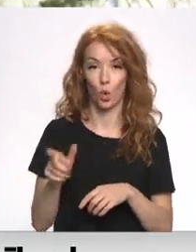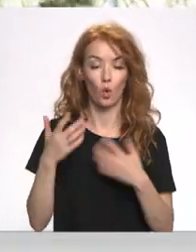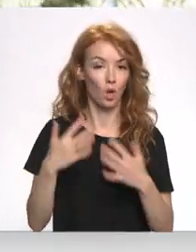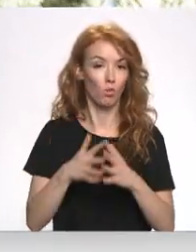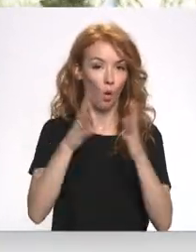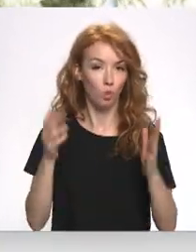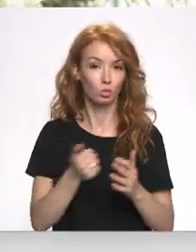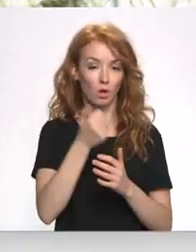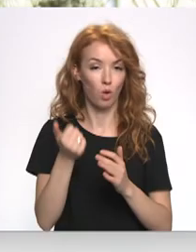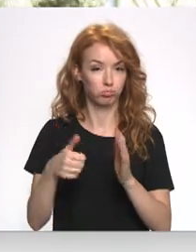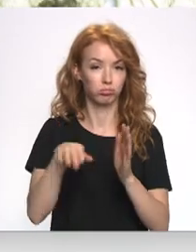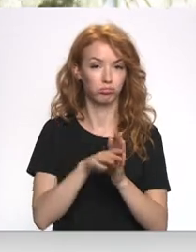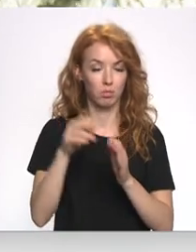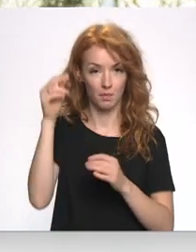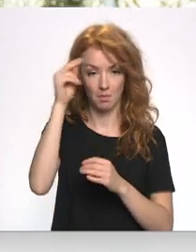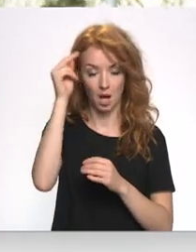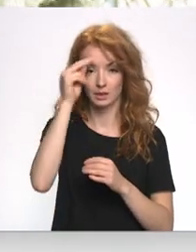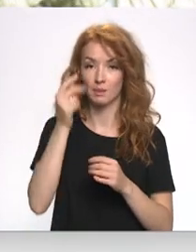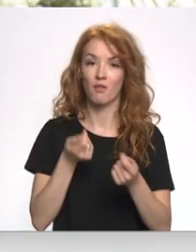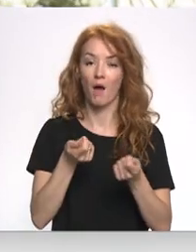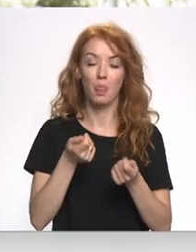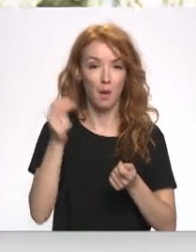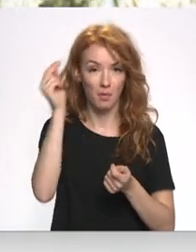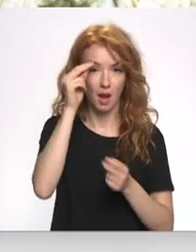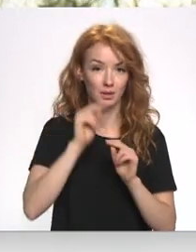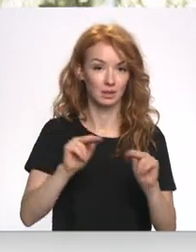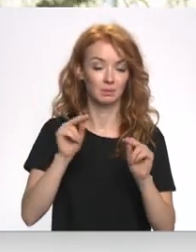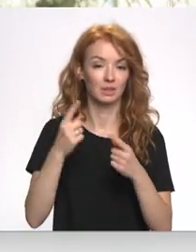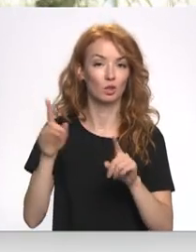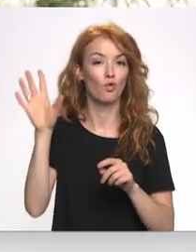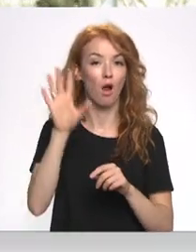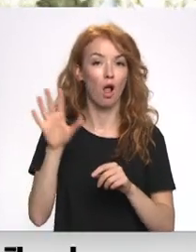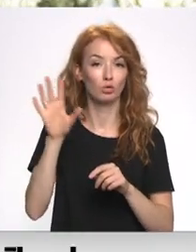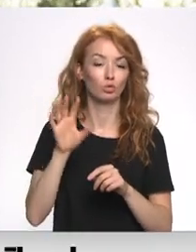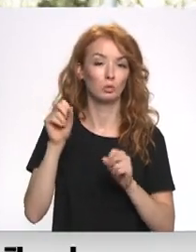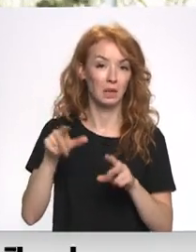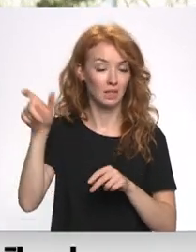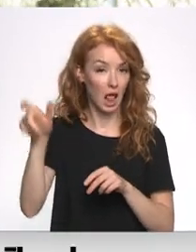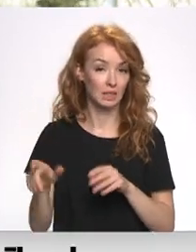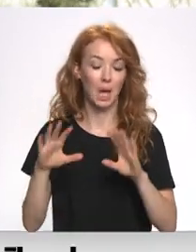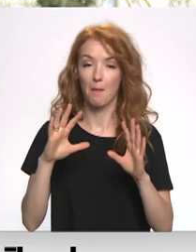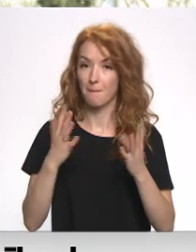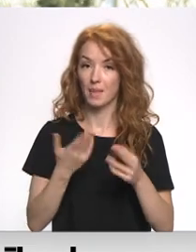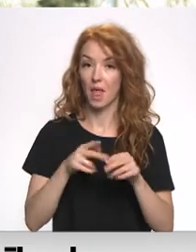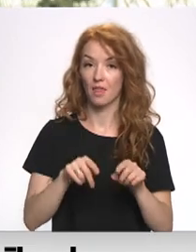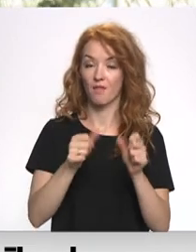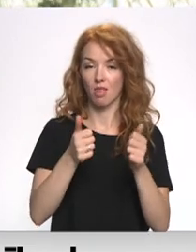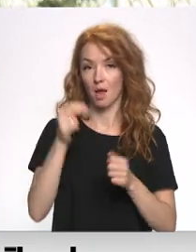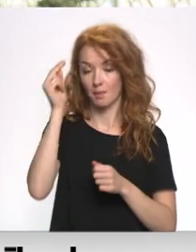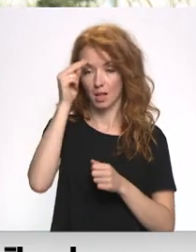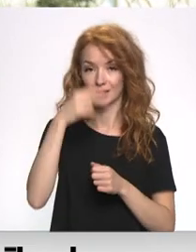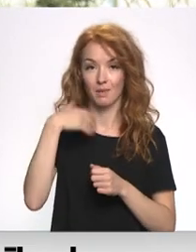gadus piedalās apmācībās, vada apmācības citu valstu kinologiem, bet šāda veida apmācības,